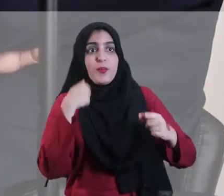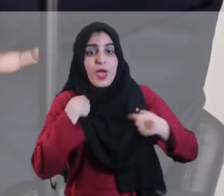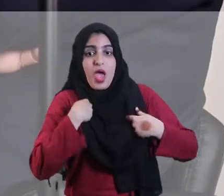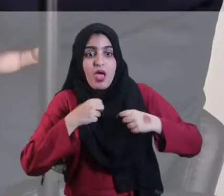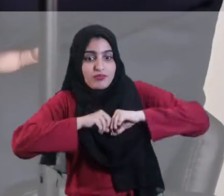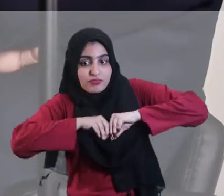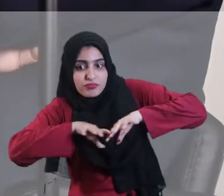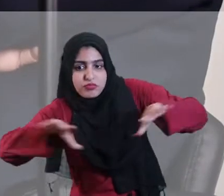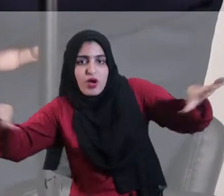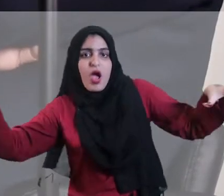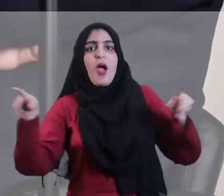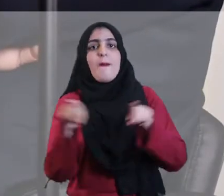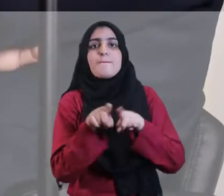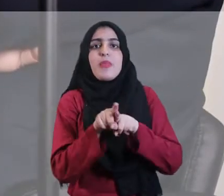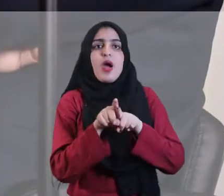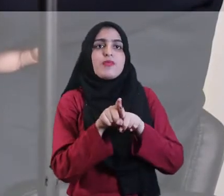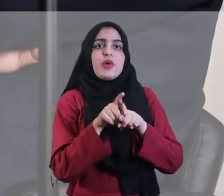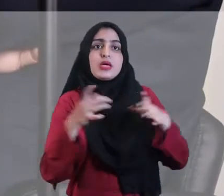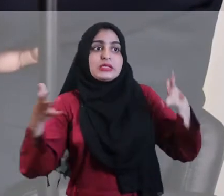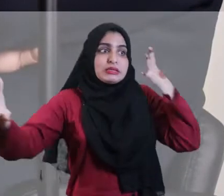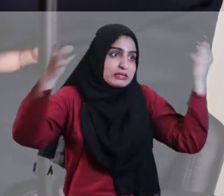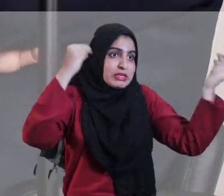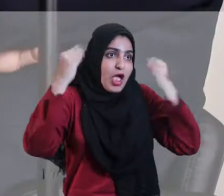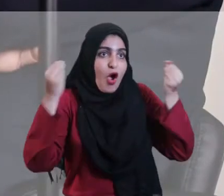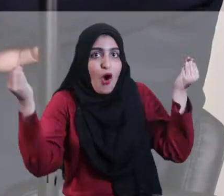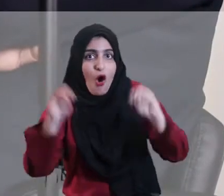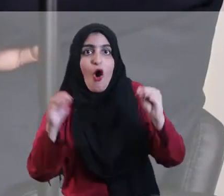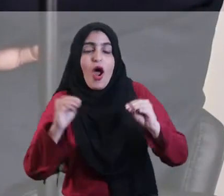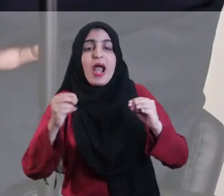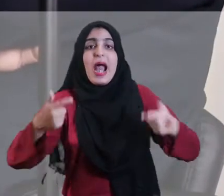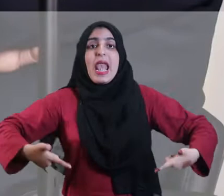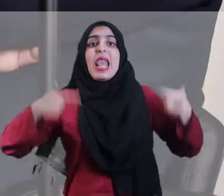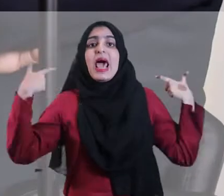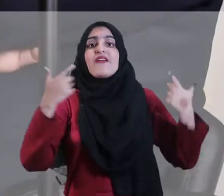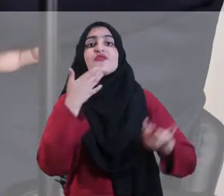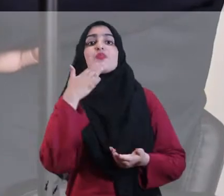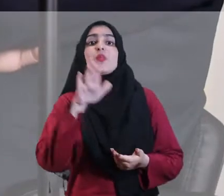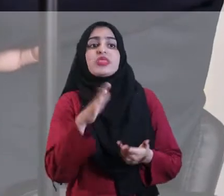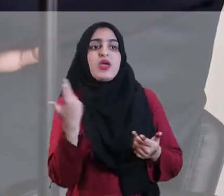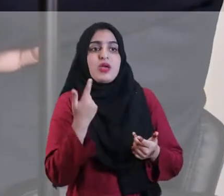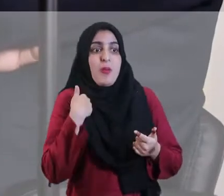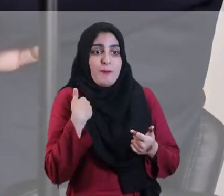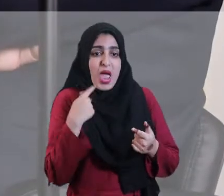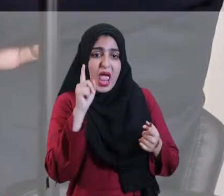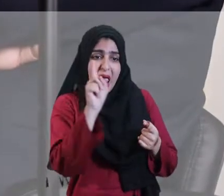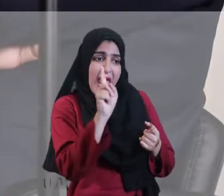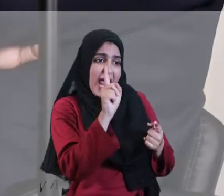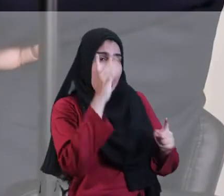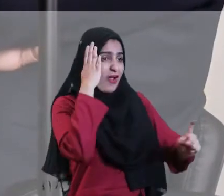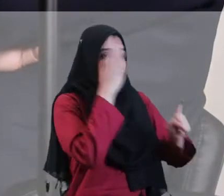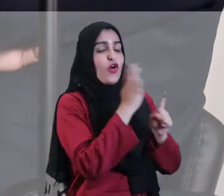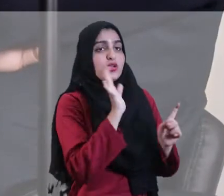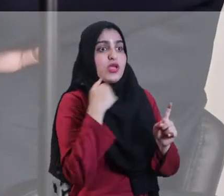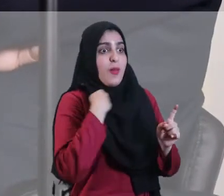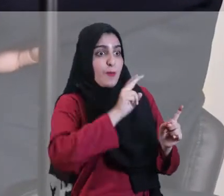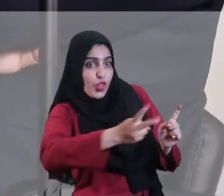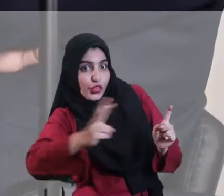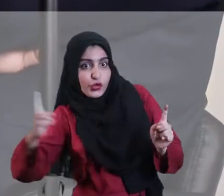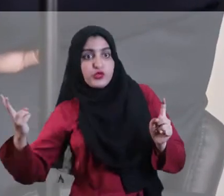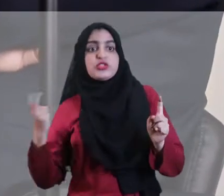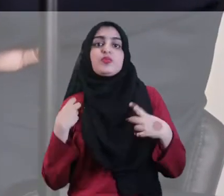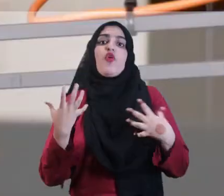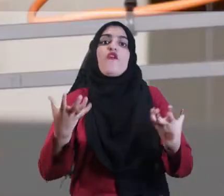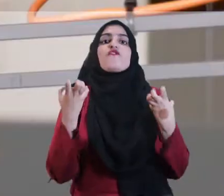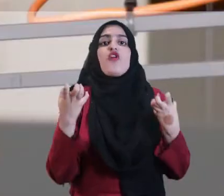स्पेंडिंग टाइम इन टेंशन एंड एक्सप्लोरिंग विकास व लाइफ इज वेल बट आई डोंट बॉक्सेस आफ विमेन बॉक्सिंग